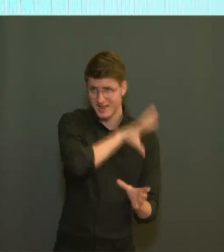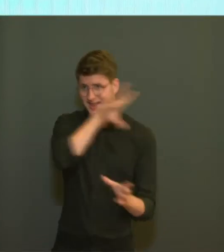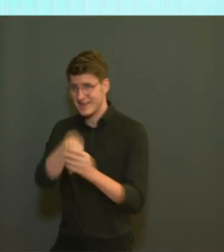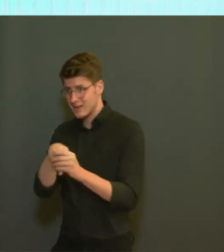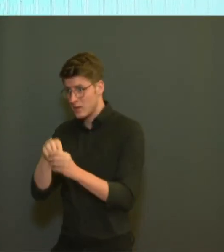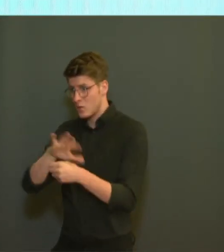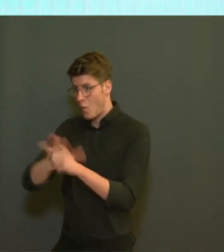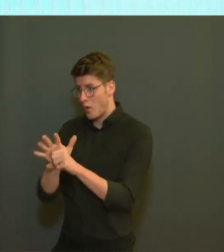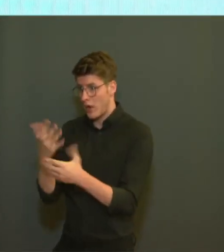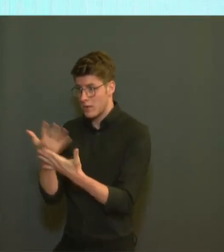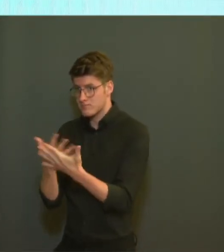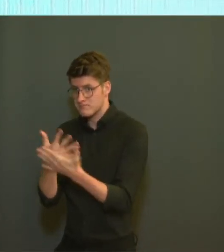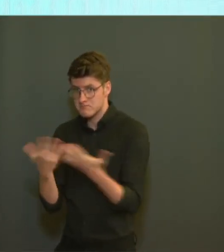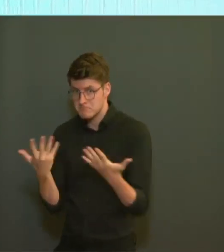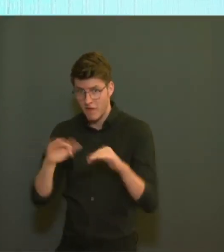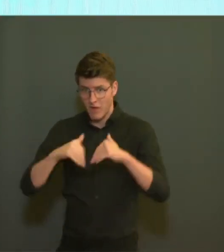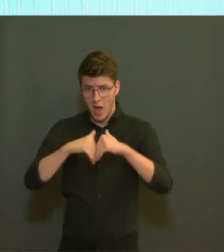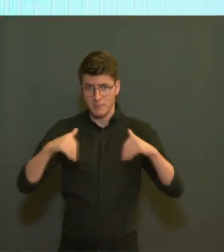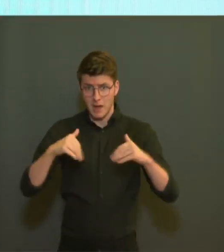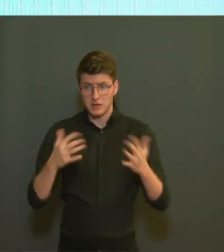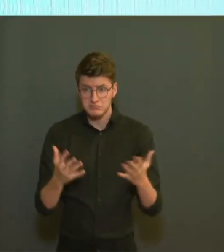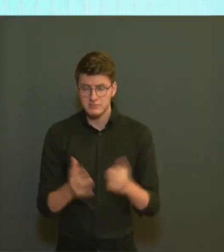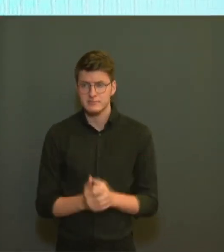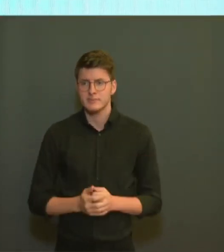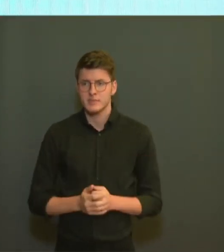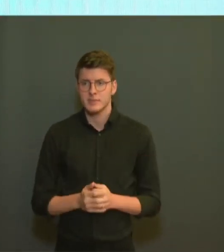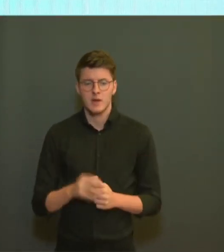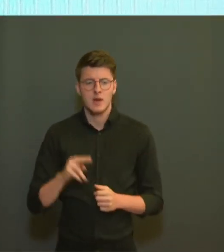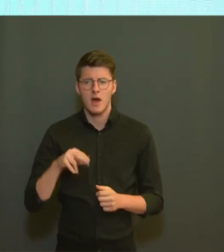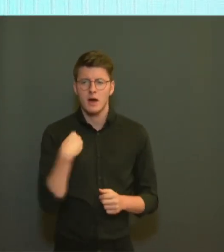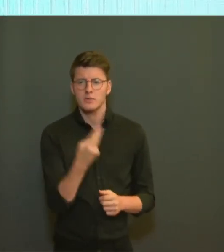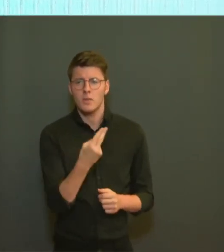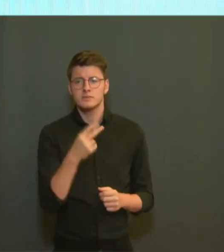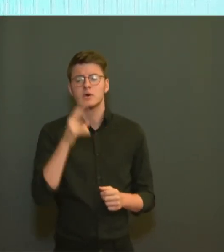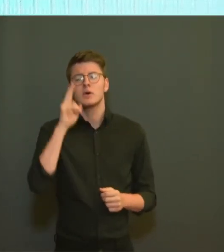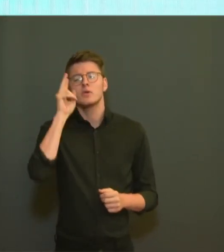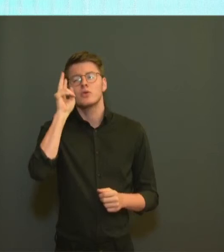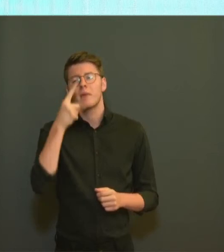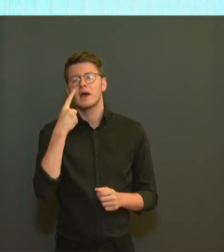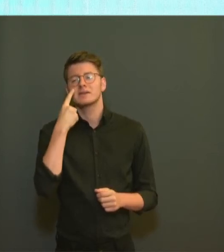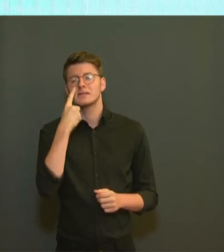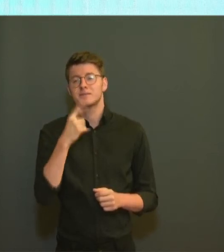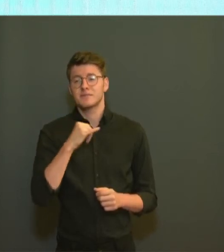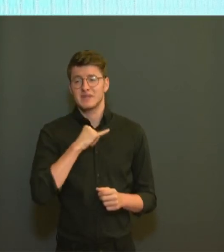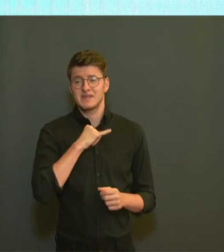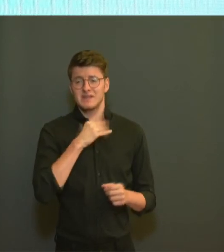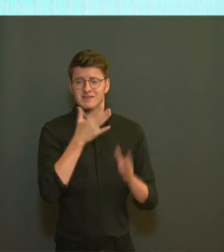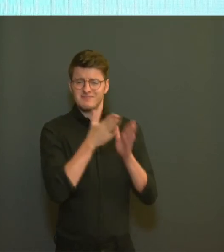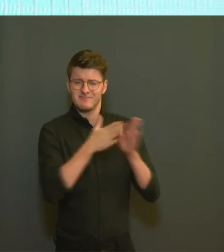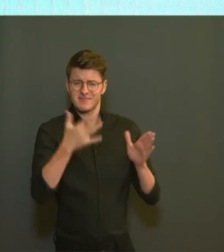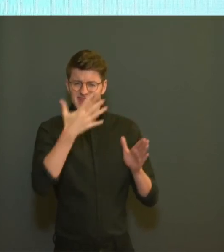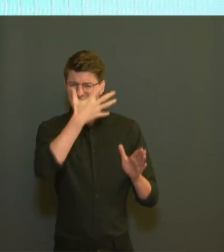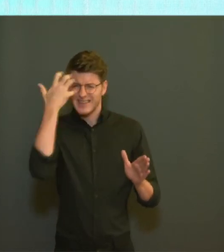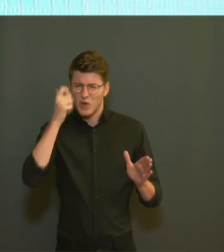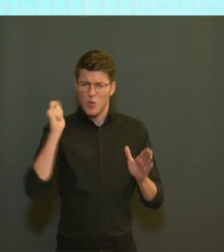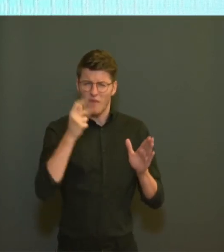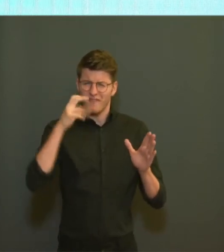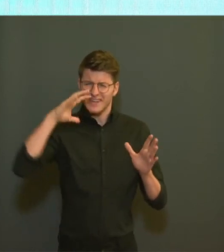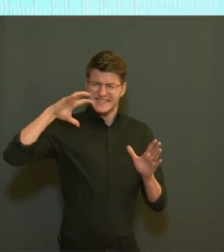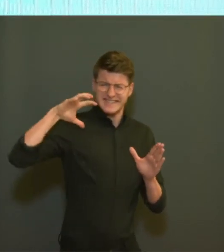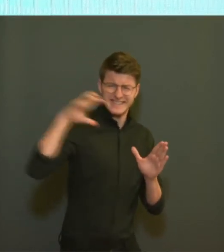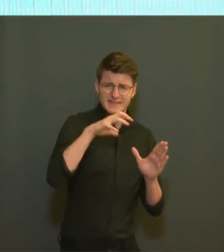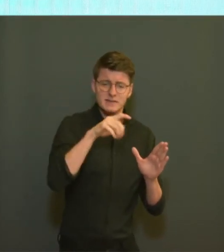Wel, globaal gezien wordt de sterfte omwille van een hittegolf geschat op basis van de